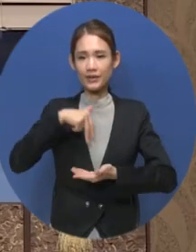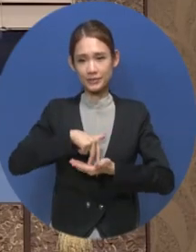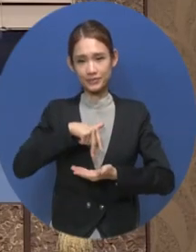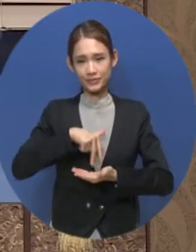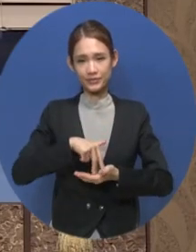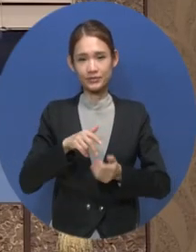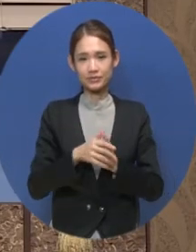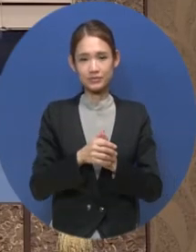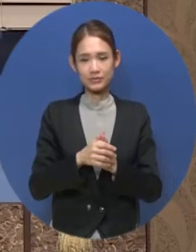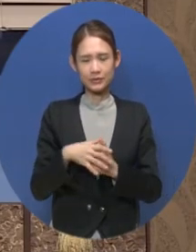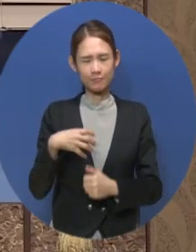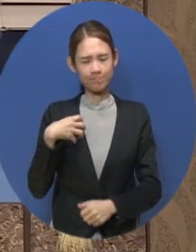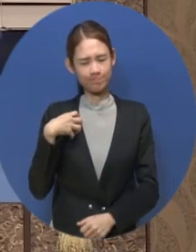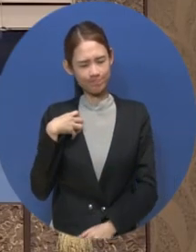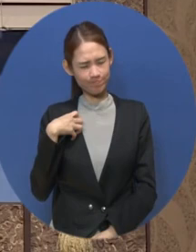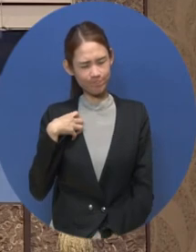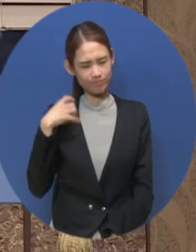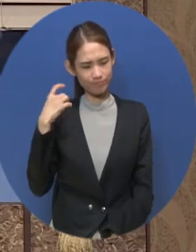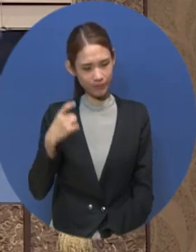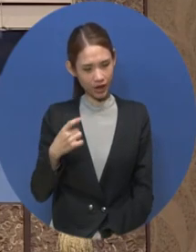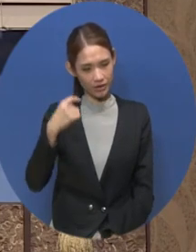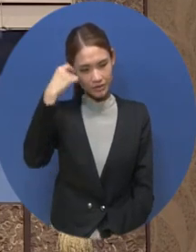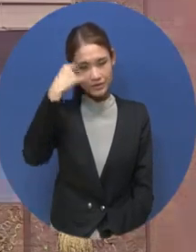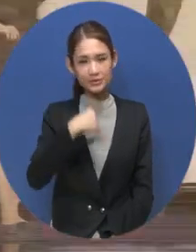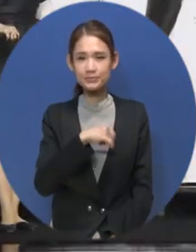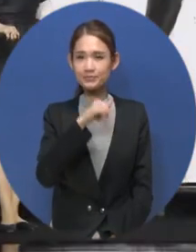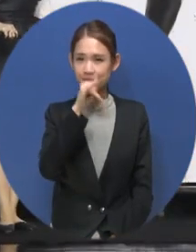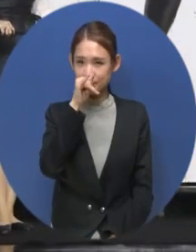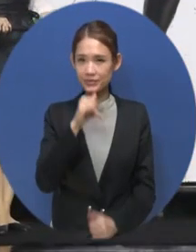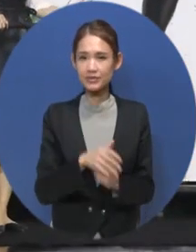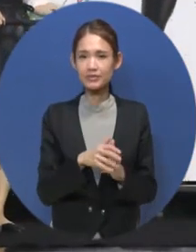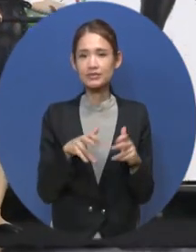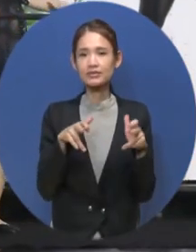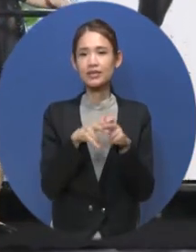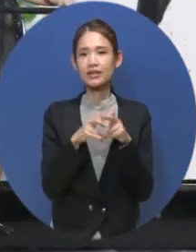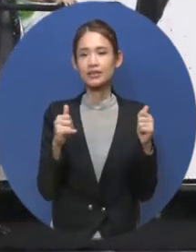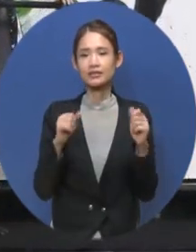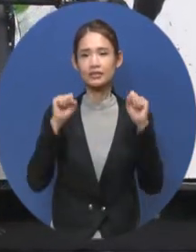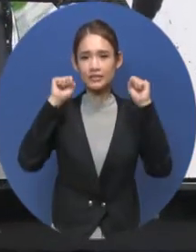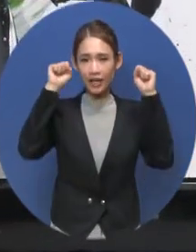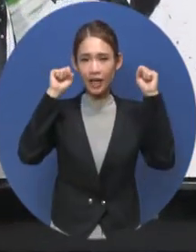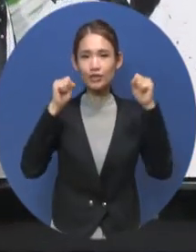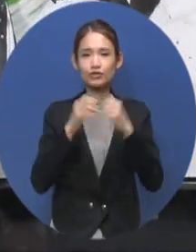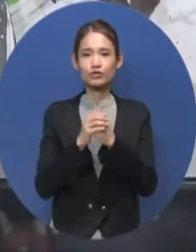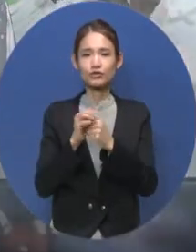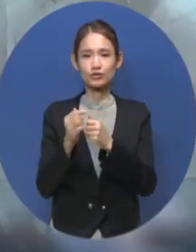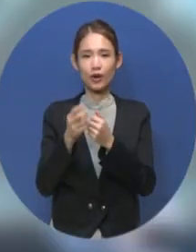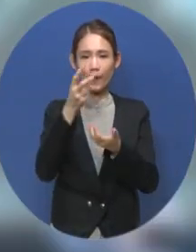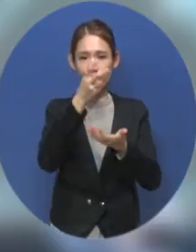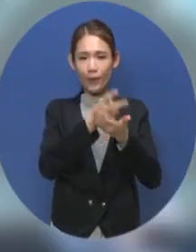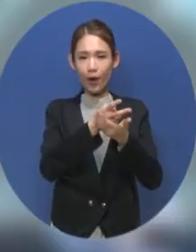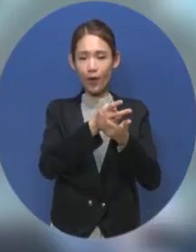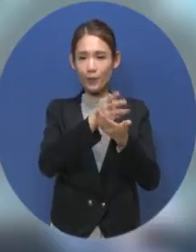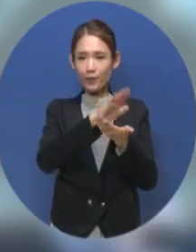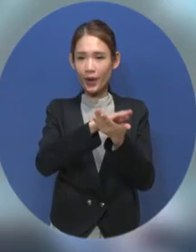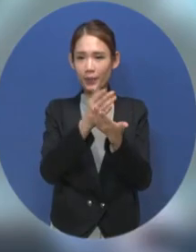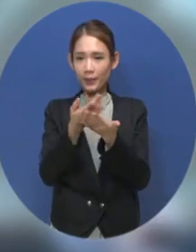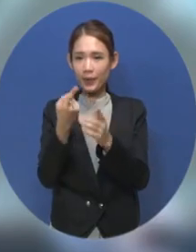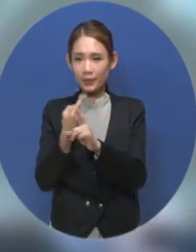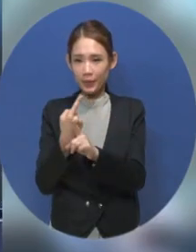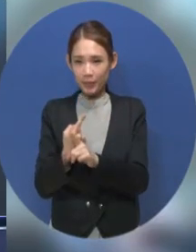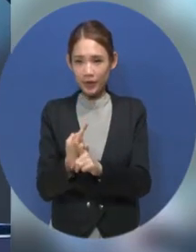사실 무거운 책임감을 느끼고 있습니다. 네. 저희 장애인 체육회가 법이 개정이 되면서 예.